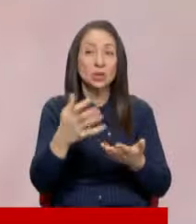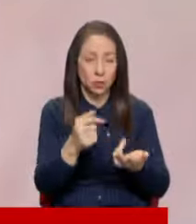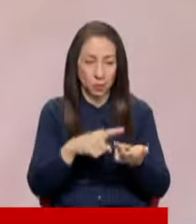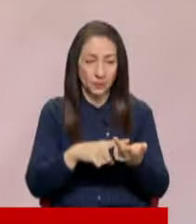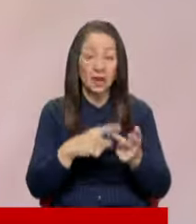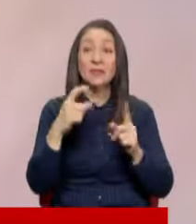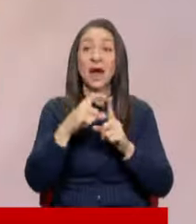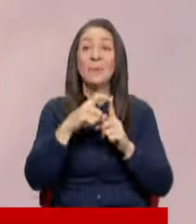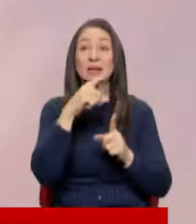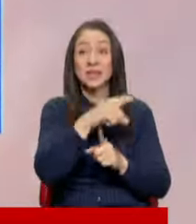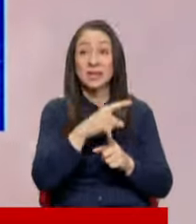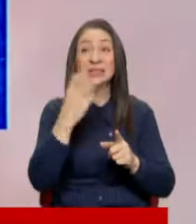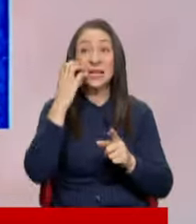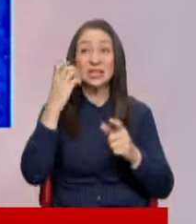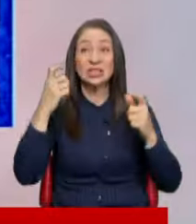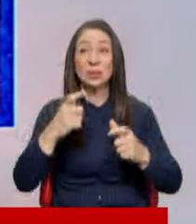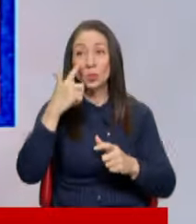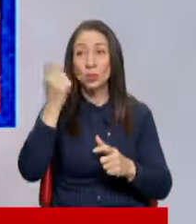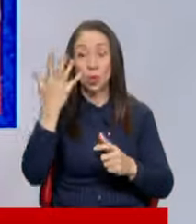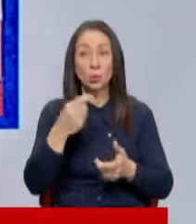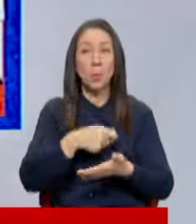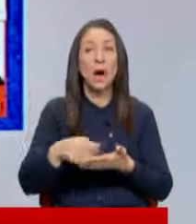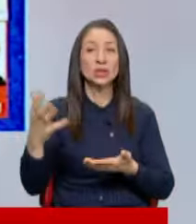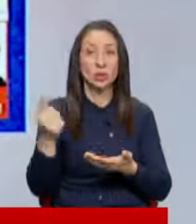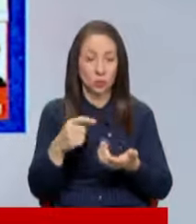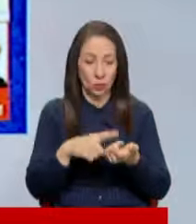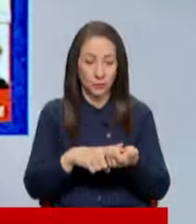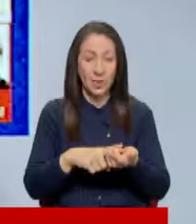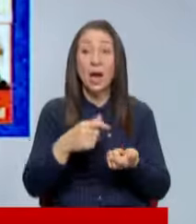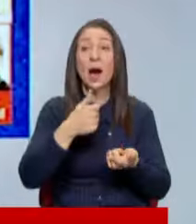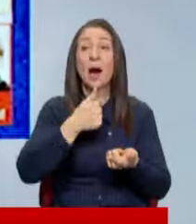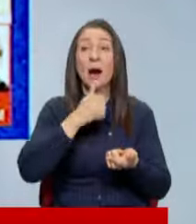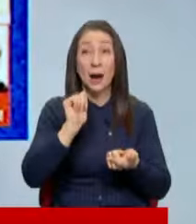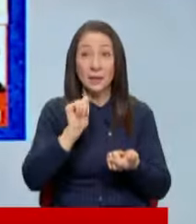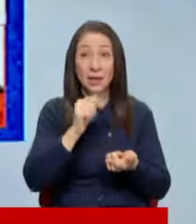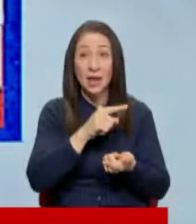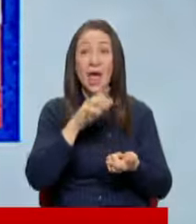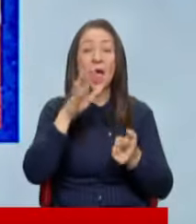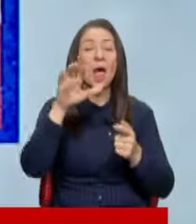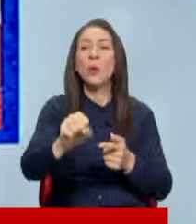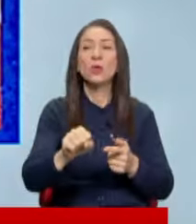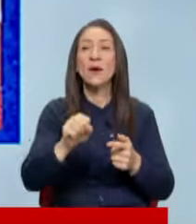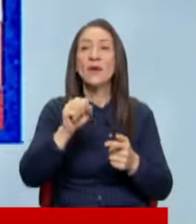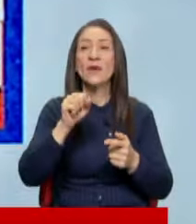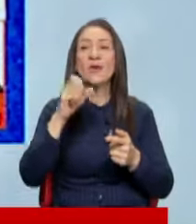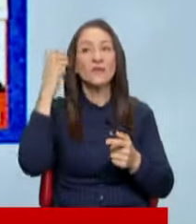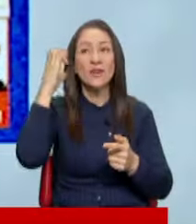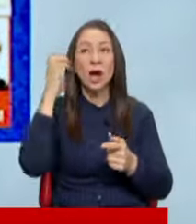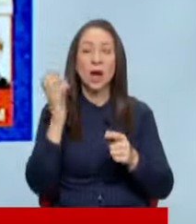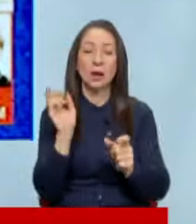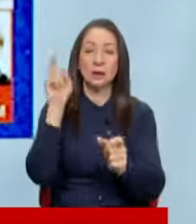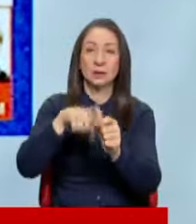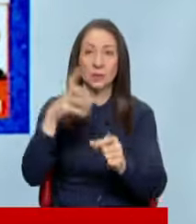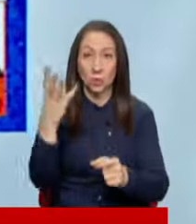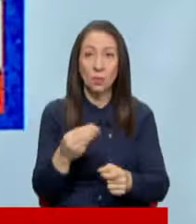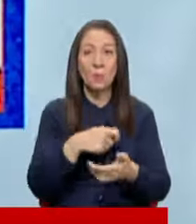alıyor damadı Sakarya şehircilik müdürü oldu maaş alıyor abyi el an vakfa Kayyum